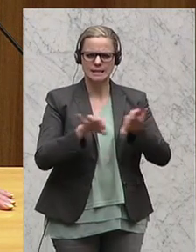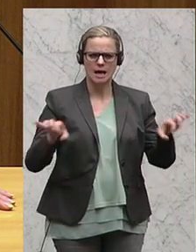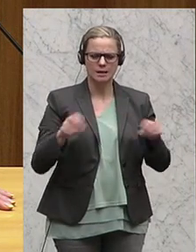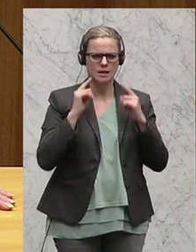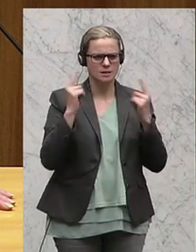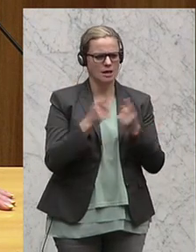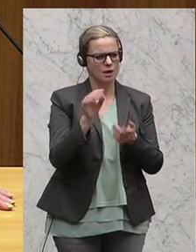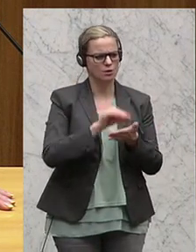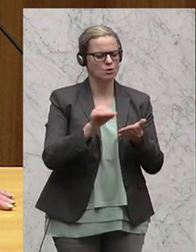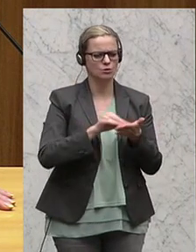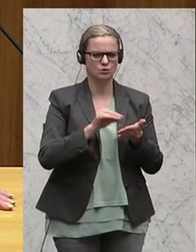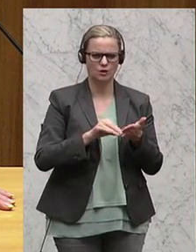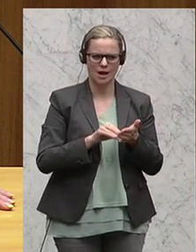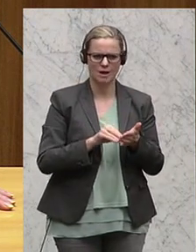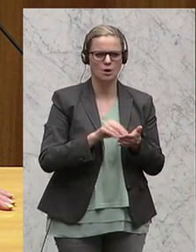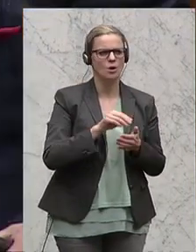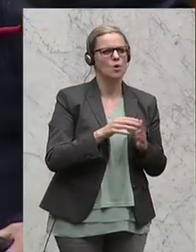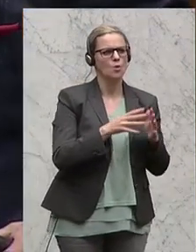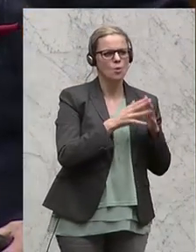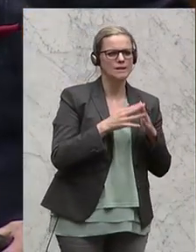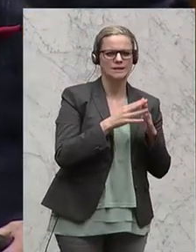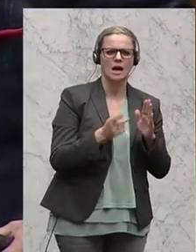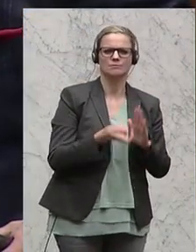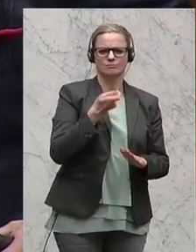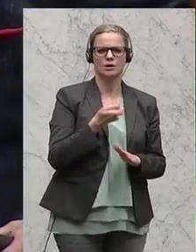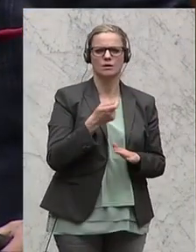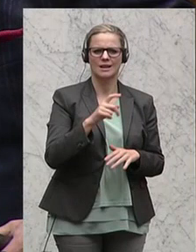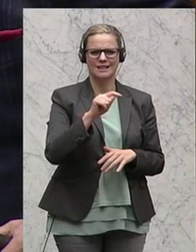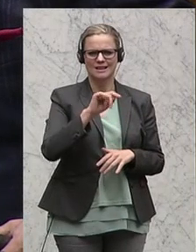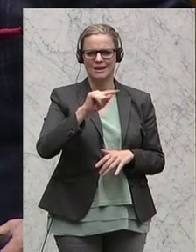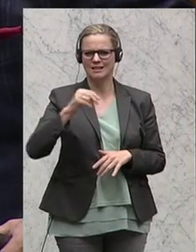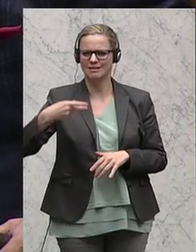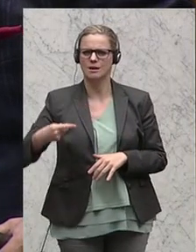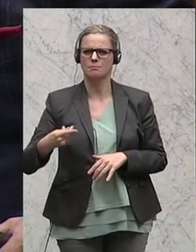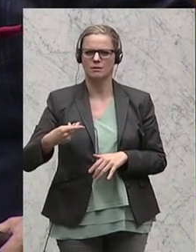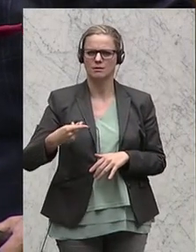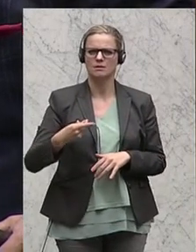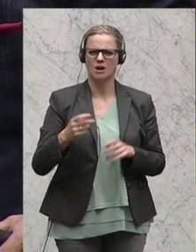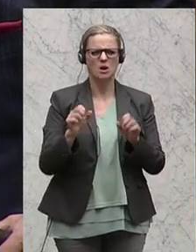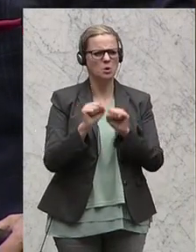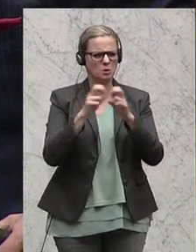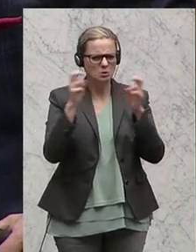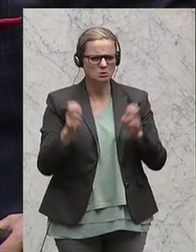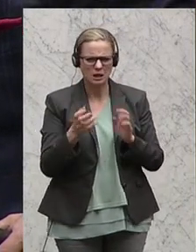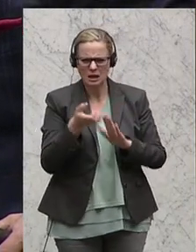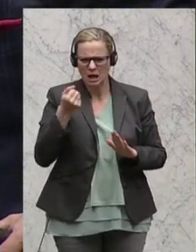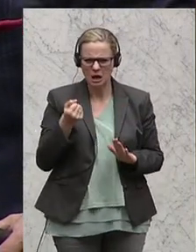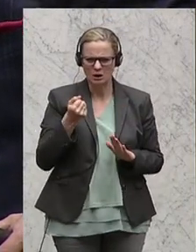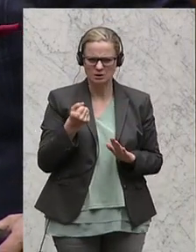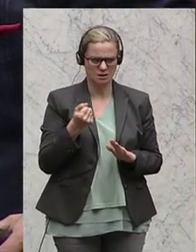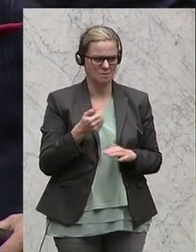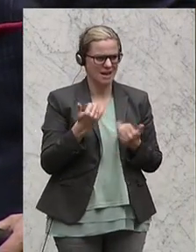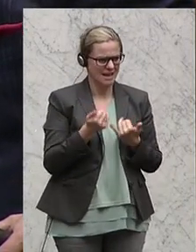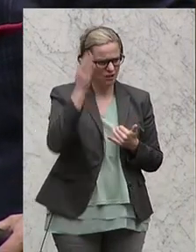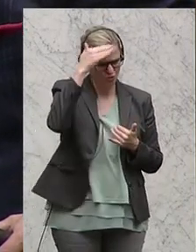USA holt TTIP aus dem Gefrierschrank, allein mir fällt der Glaube angesichts der Trumpschen Handelspolitik,